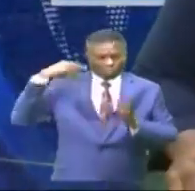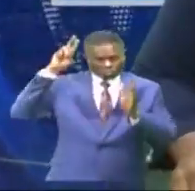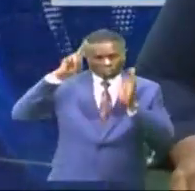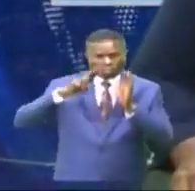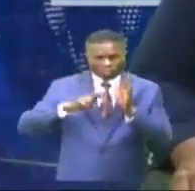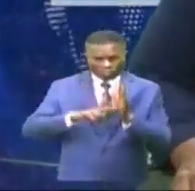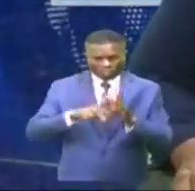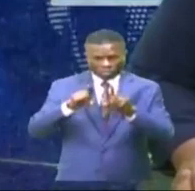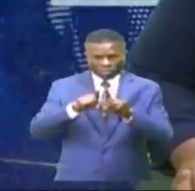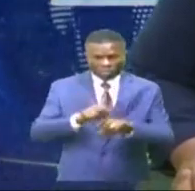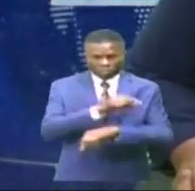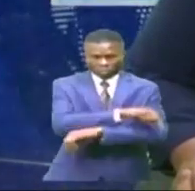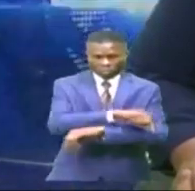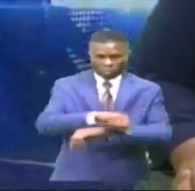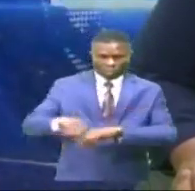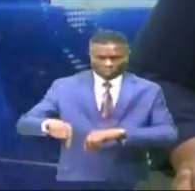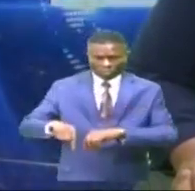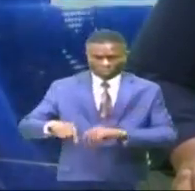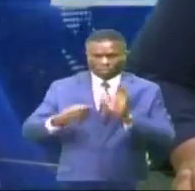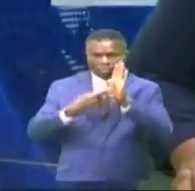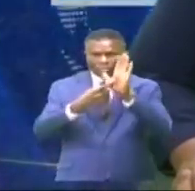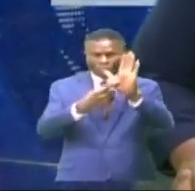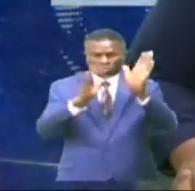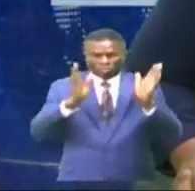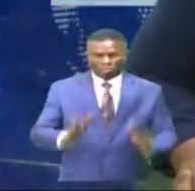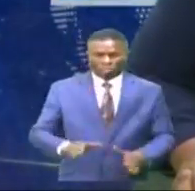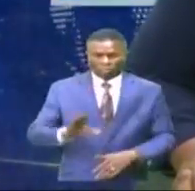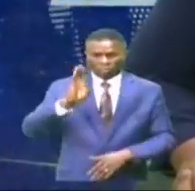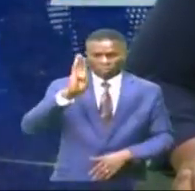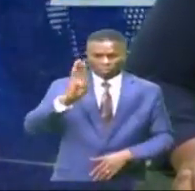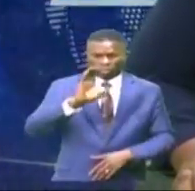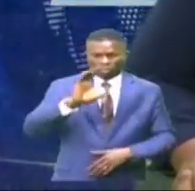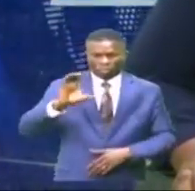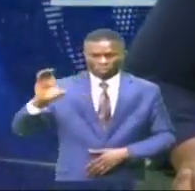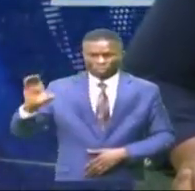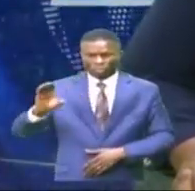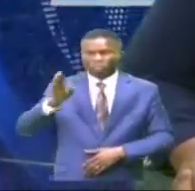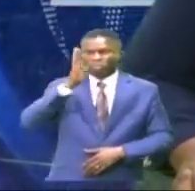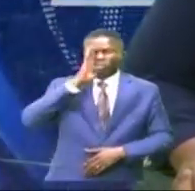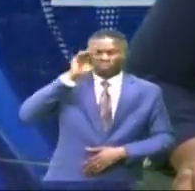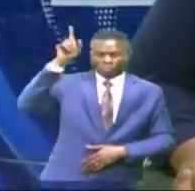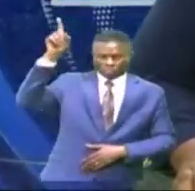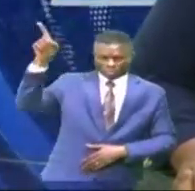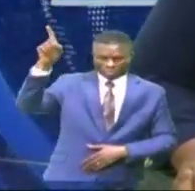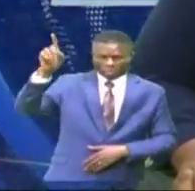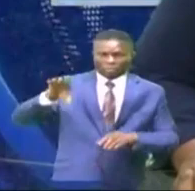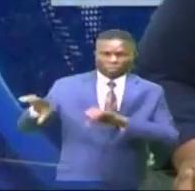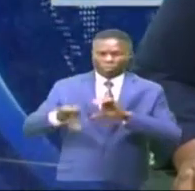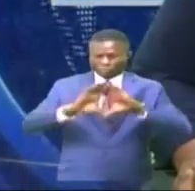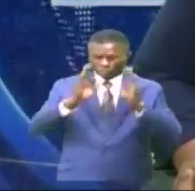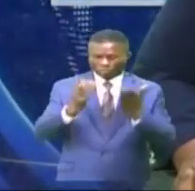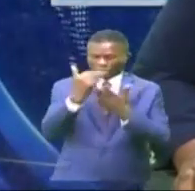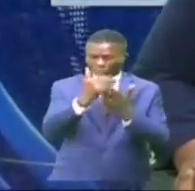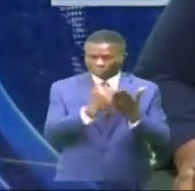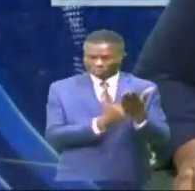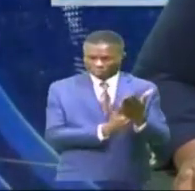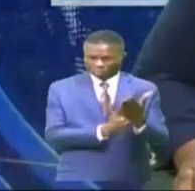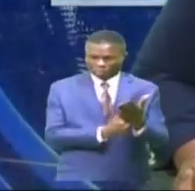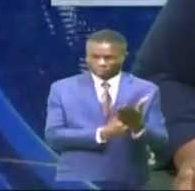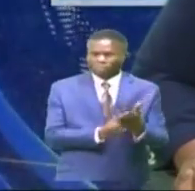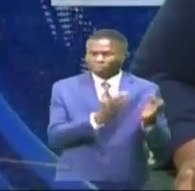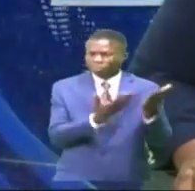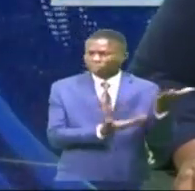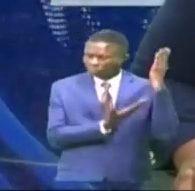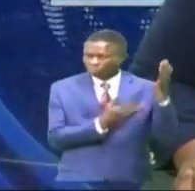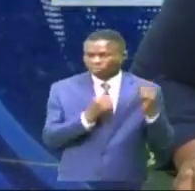ainsi que du bureau de représentation de la BCC à Bruxelles toute ces actions ont été d'un apport très important